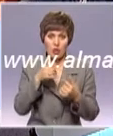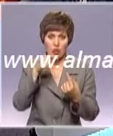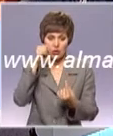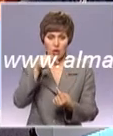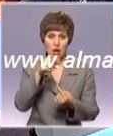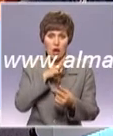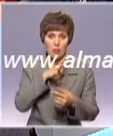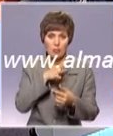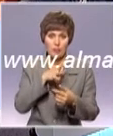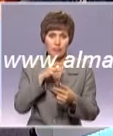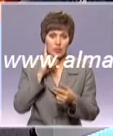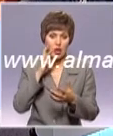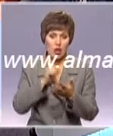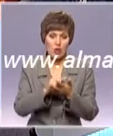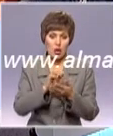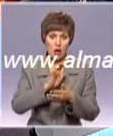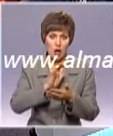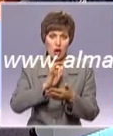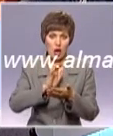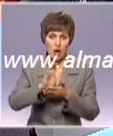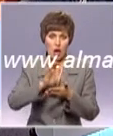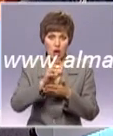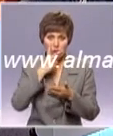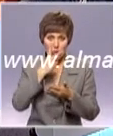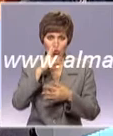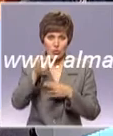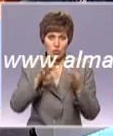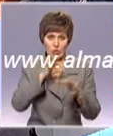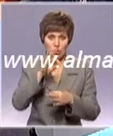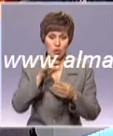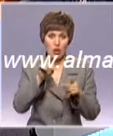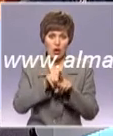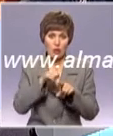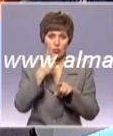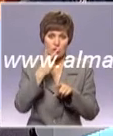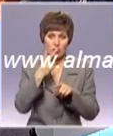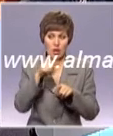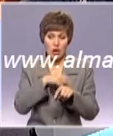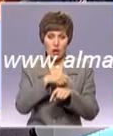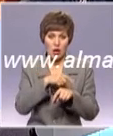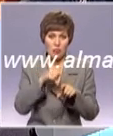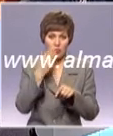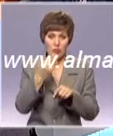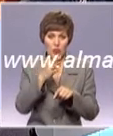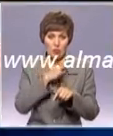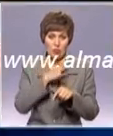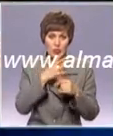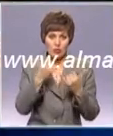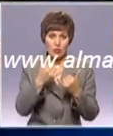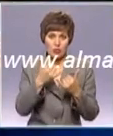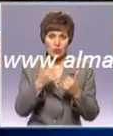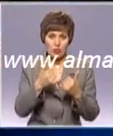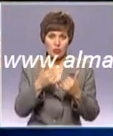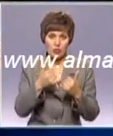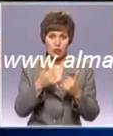ашсаң, ыздаю, су ташынан шашауай, бір сағатқа, екі сағатқа берем. Түсінікті. Негізі бұл жерде ол кісінің көтеріп отырған жемқорлық мәселесі ғой.